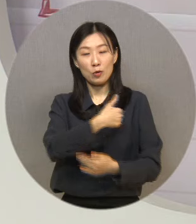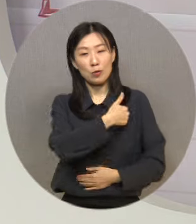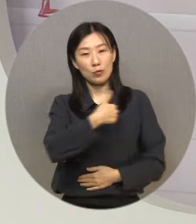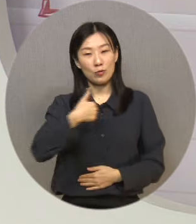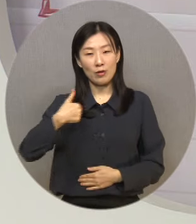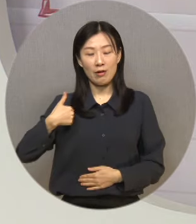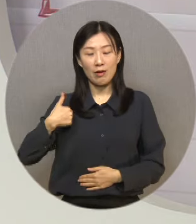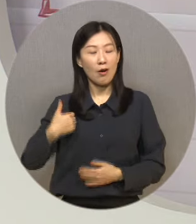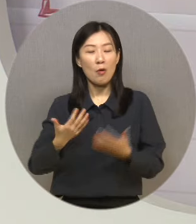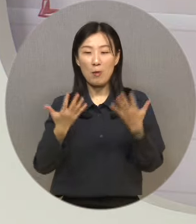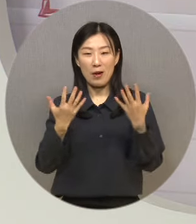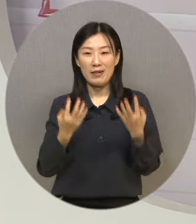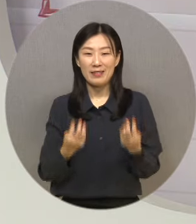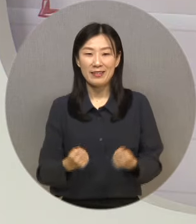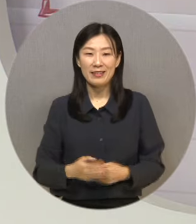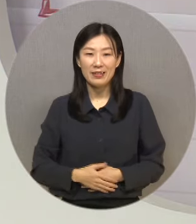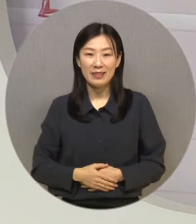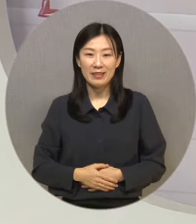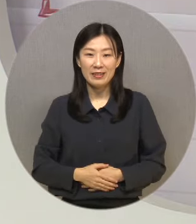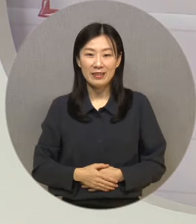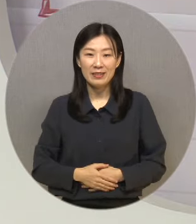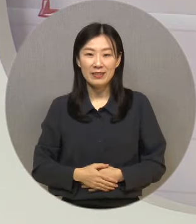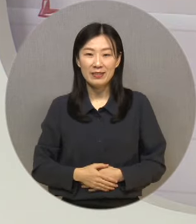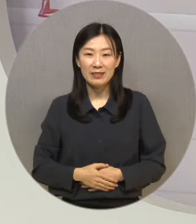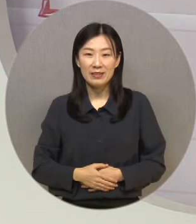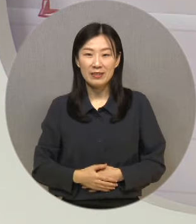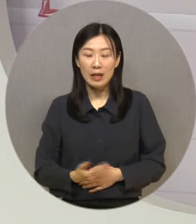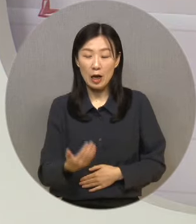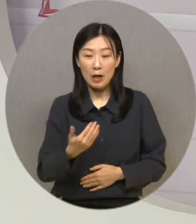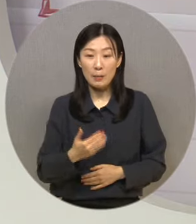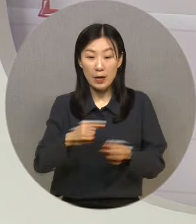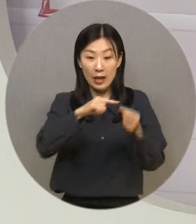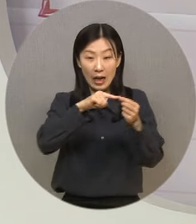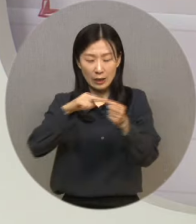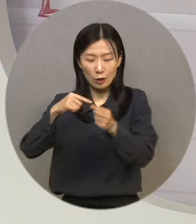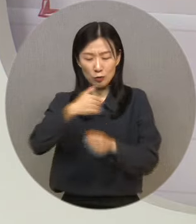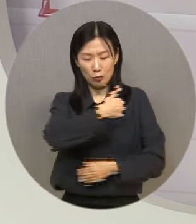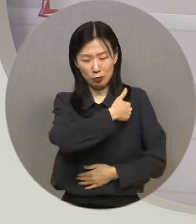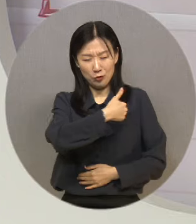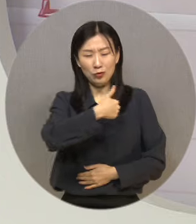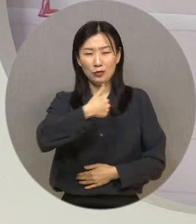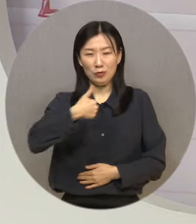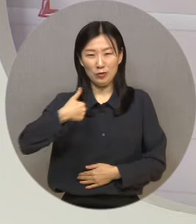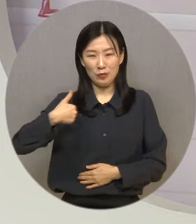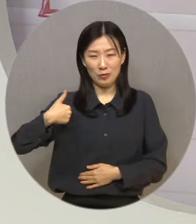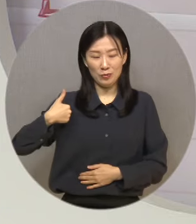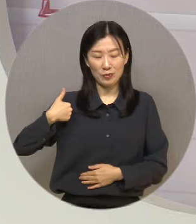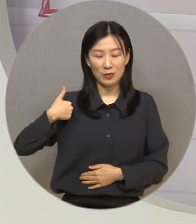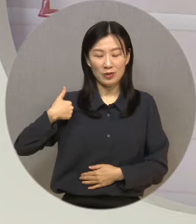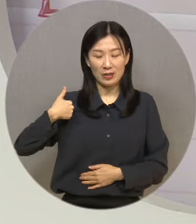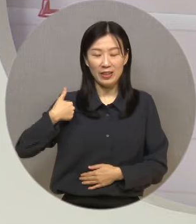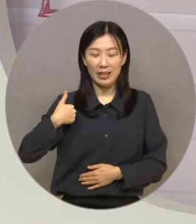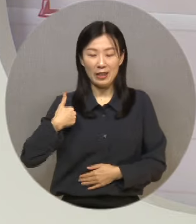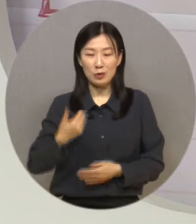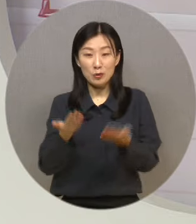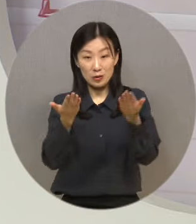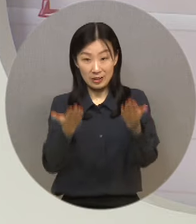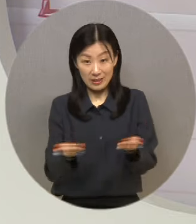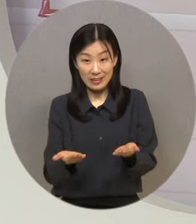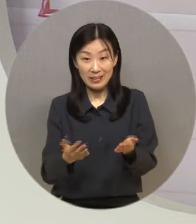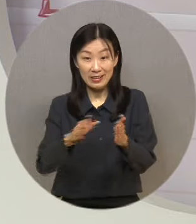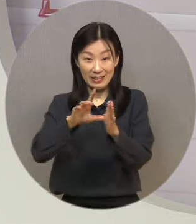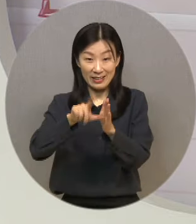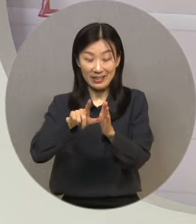많으셔. 그러니까 뭐냐면 앞에 가사를 충분히 끌 수 있을 때까지 끌고 네. 쉴 때 쉬고 네. 그리고 딱